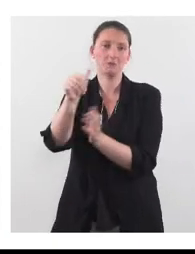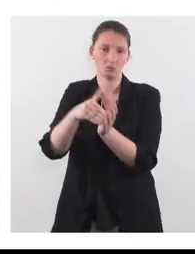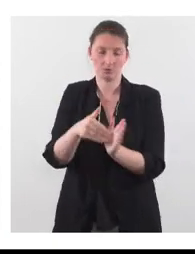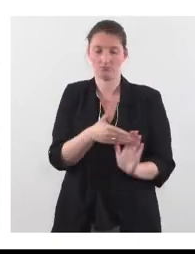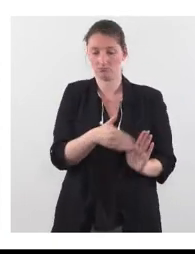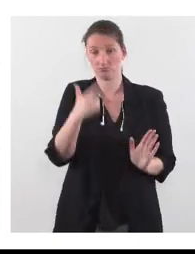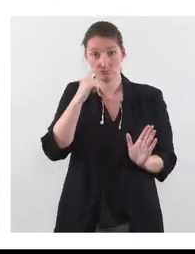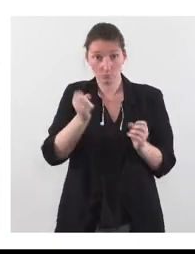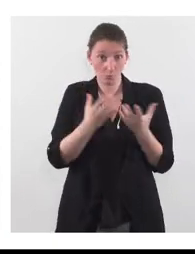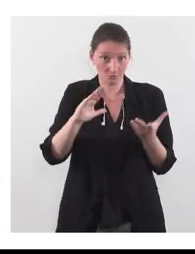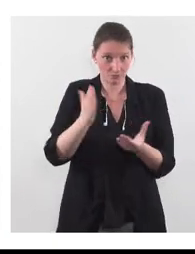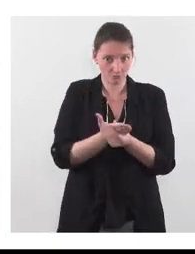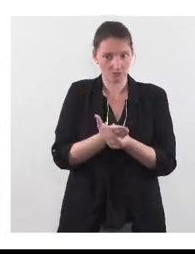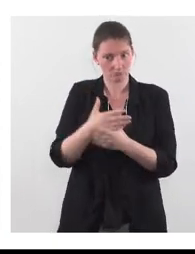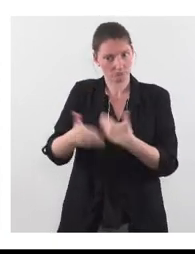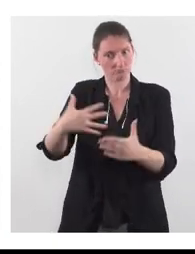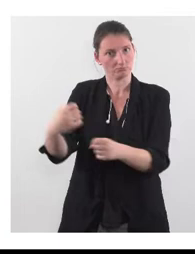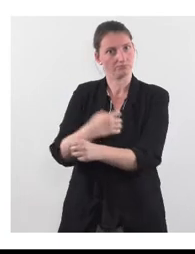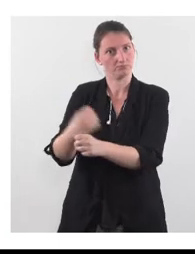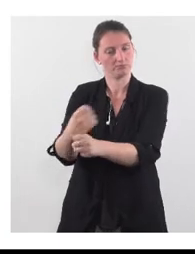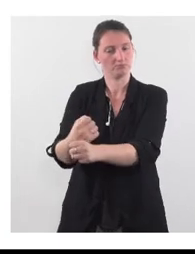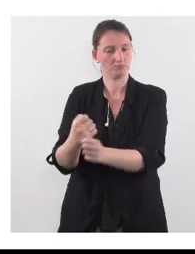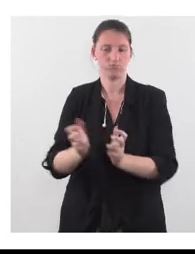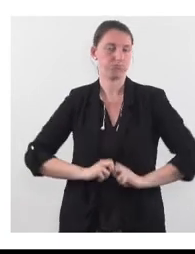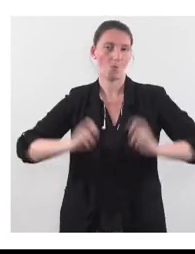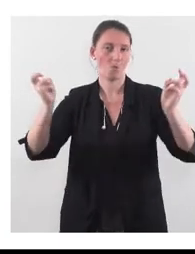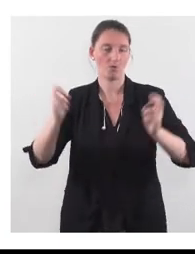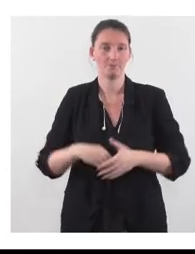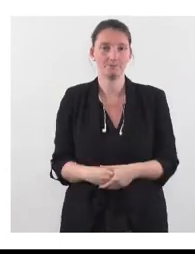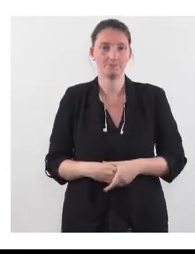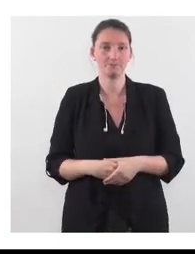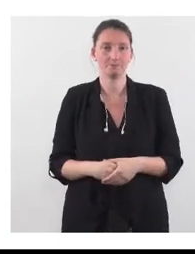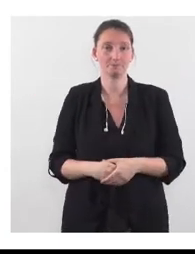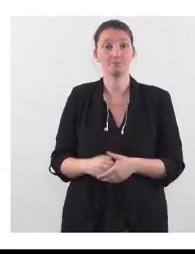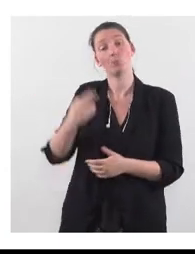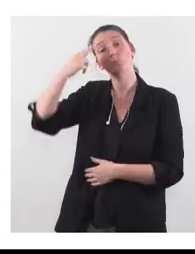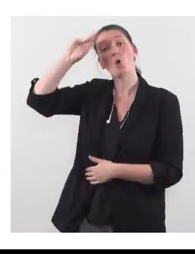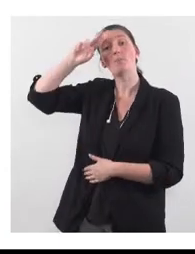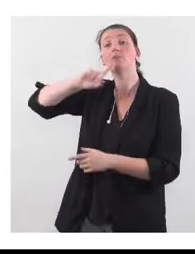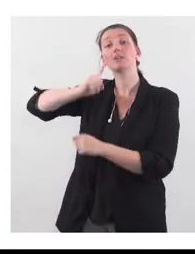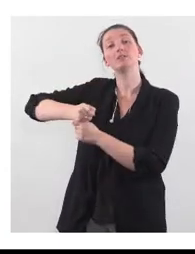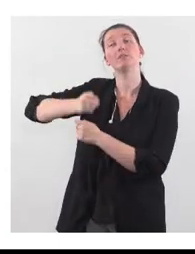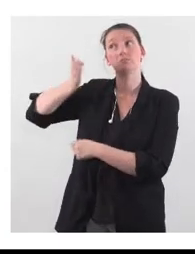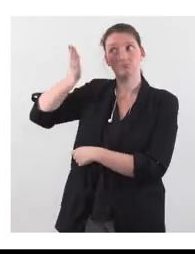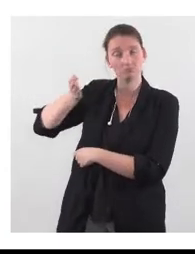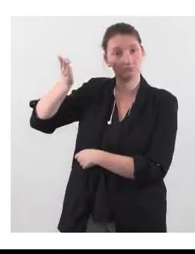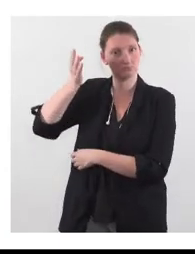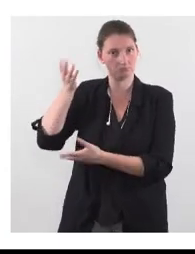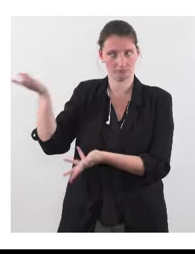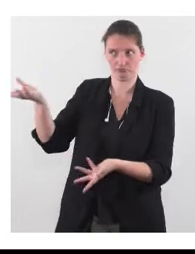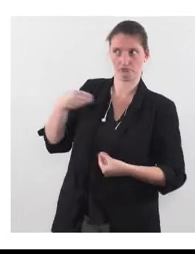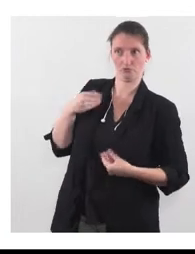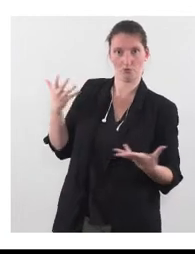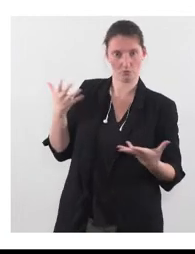ont abouti a véritablement explosé. L'apport des directives européennes, ça a été de faire